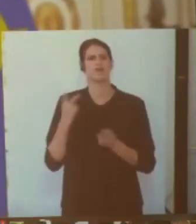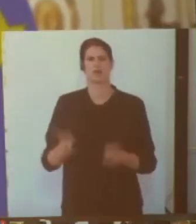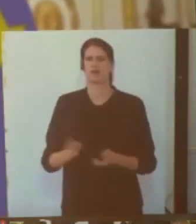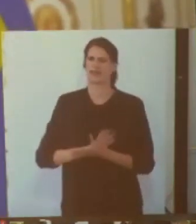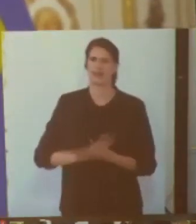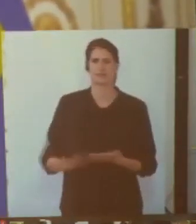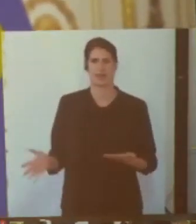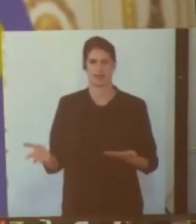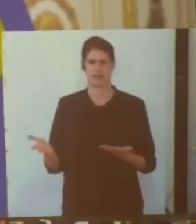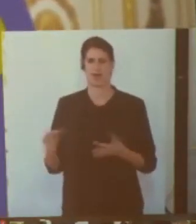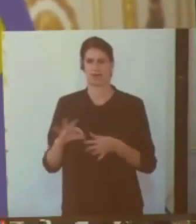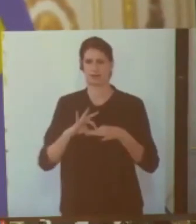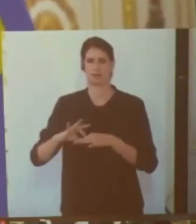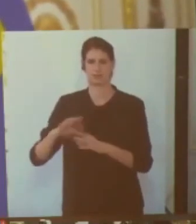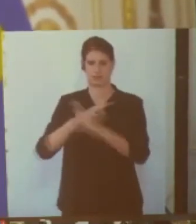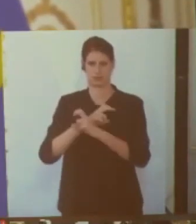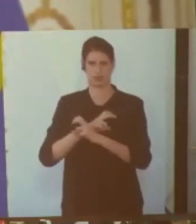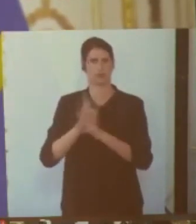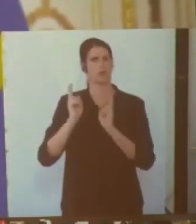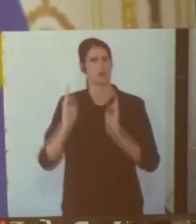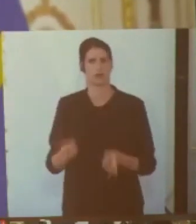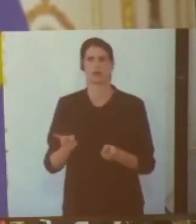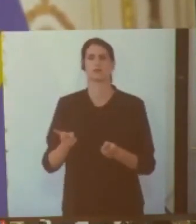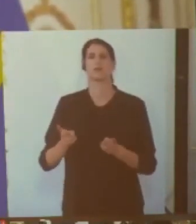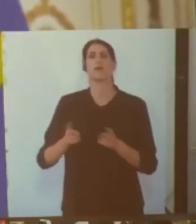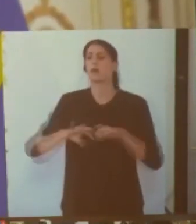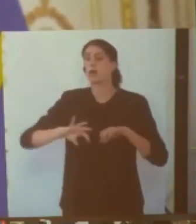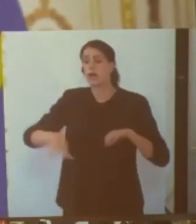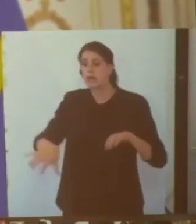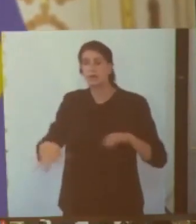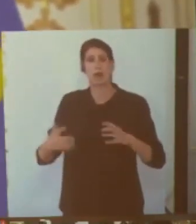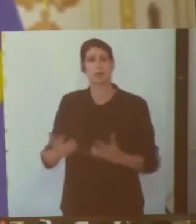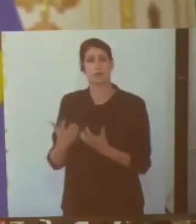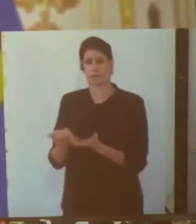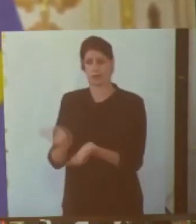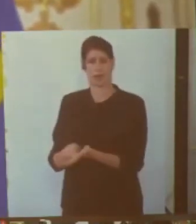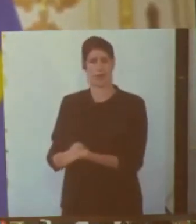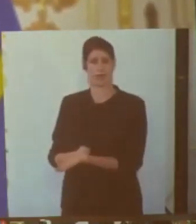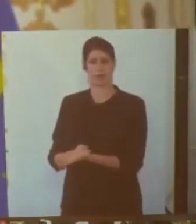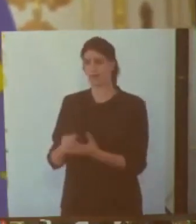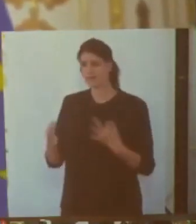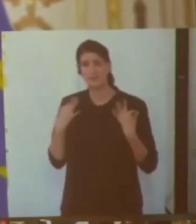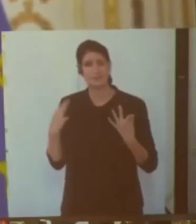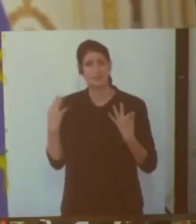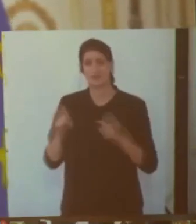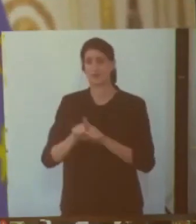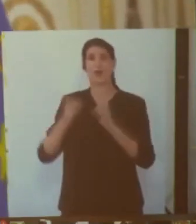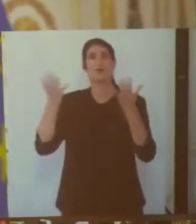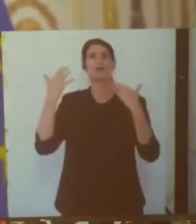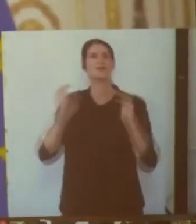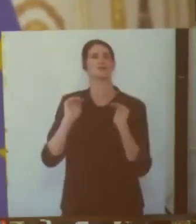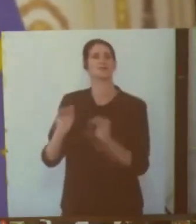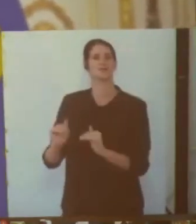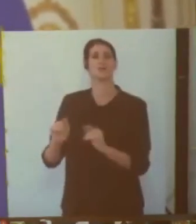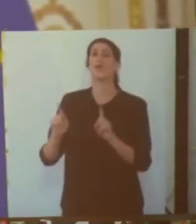Gesellschaft in Österreich auf regionale österreichische Produkte setzen. Das ist gesund, es schützt das Klima und es